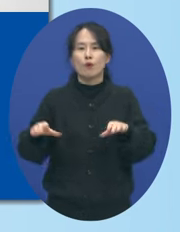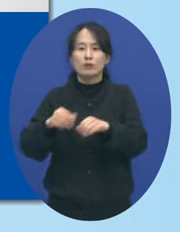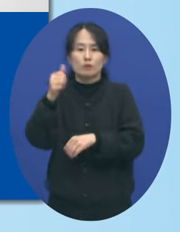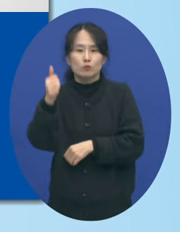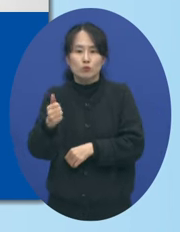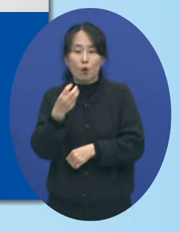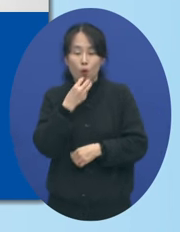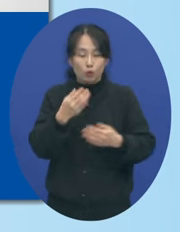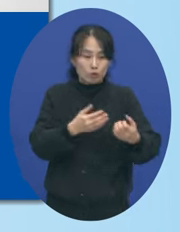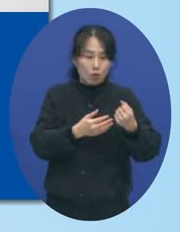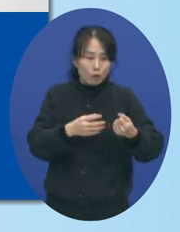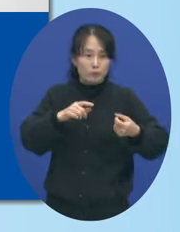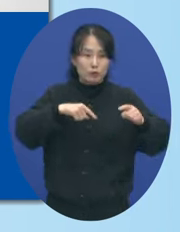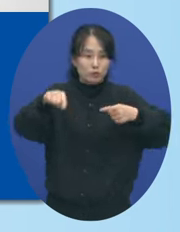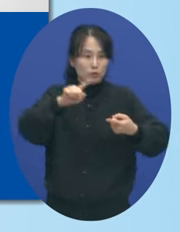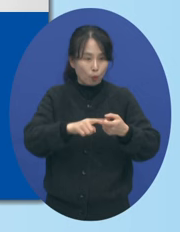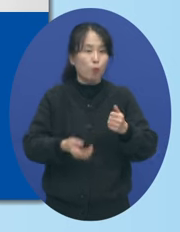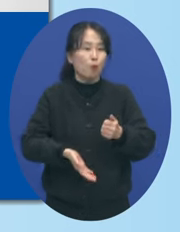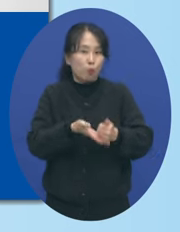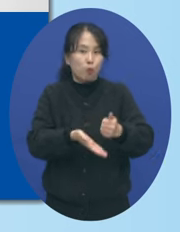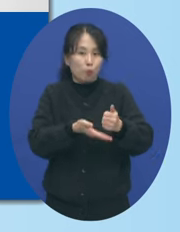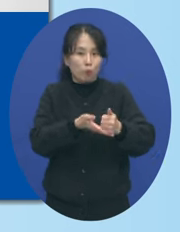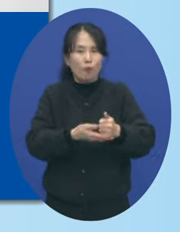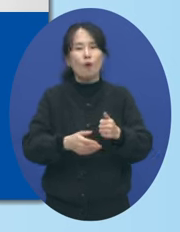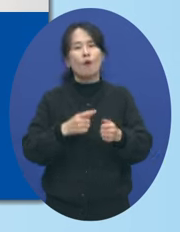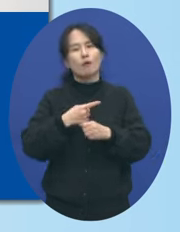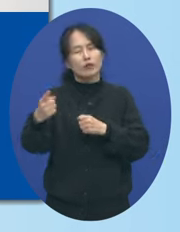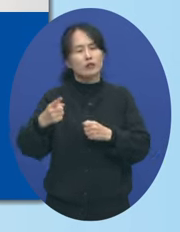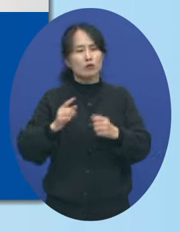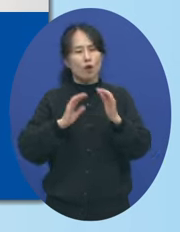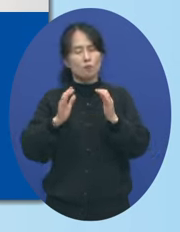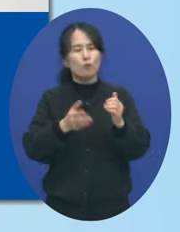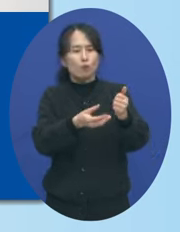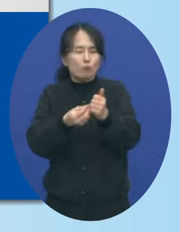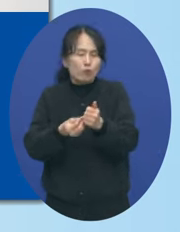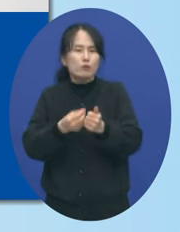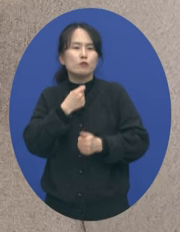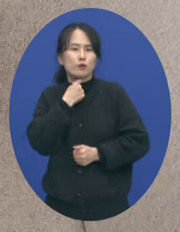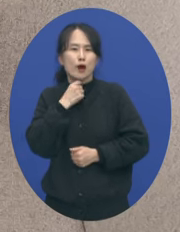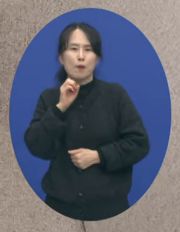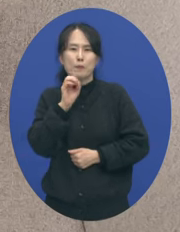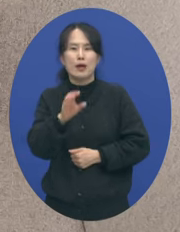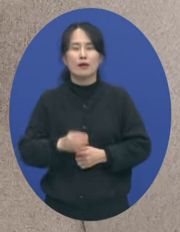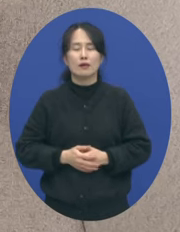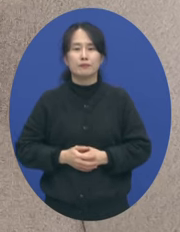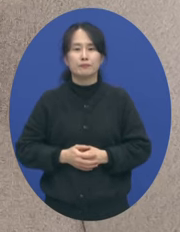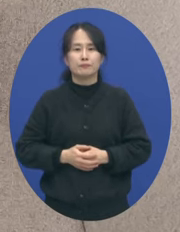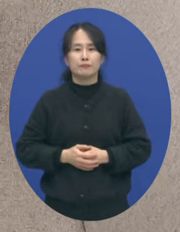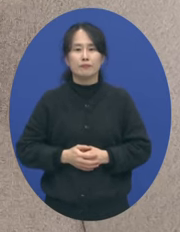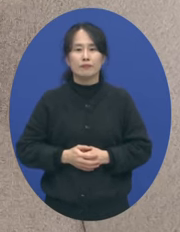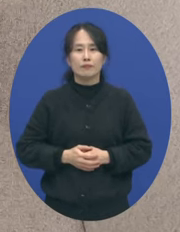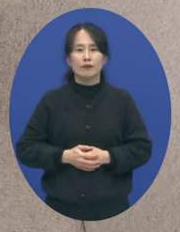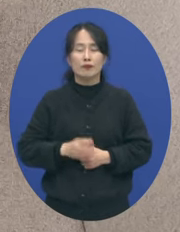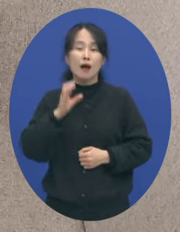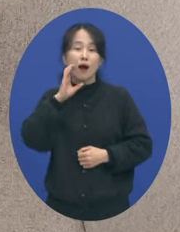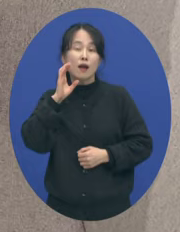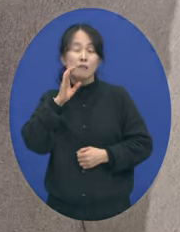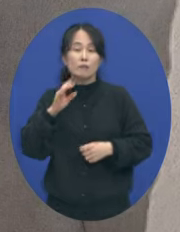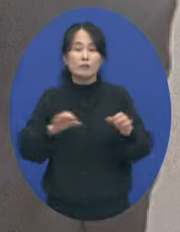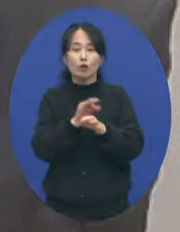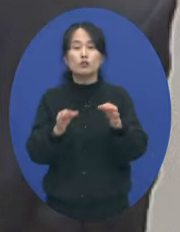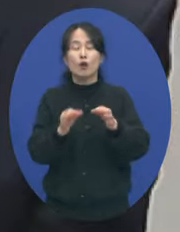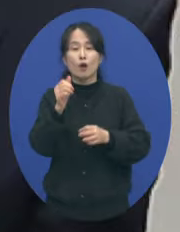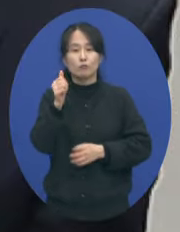높이 평가하며 김 지사를 내년 포럼 강연자로 초청하고 싶다며 화답했습니다. 이외에도 아랍에미리트 경제부